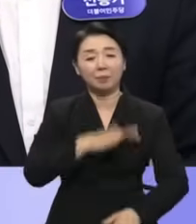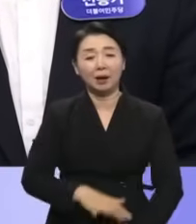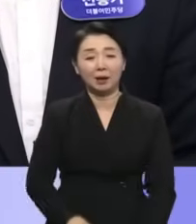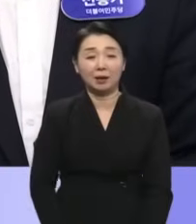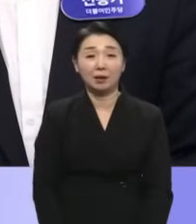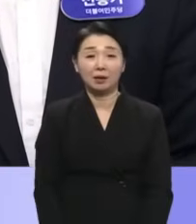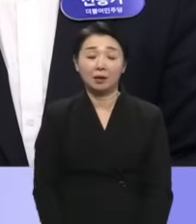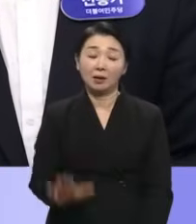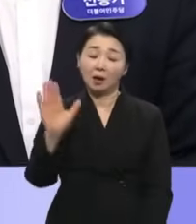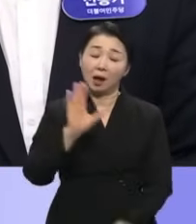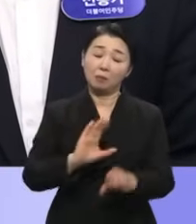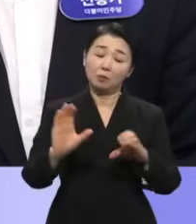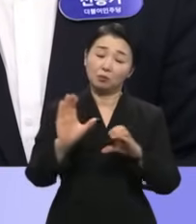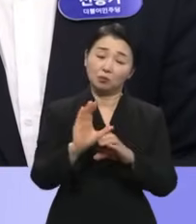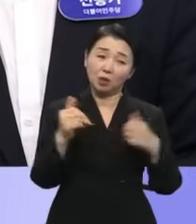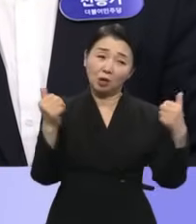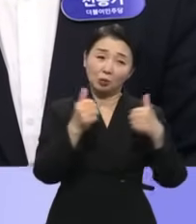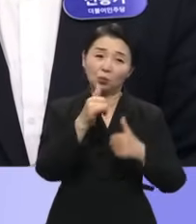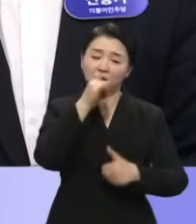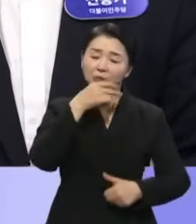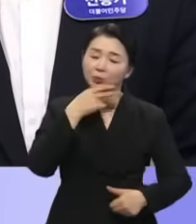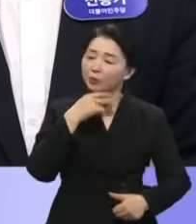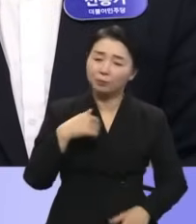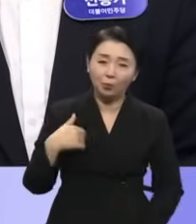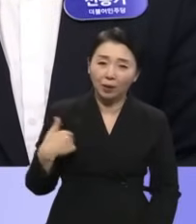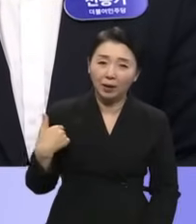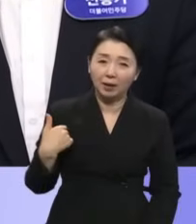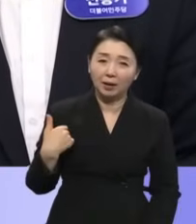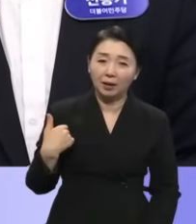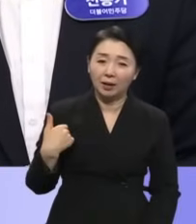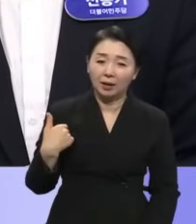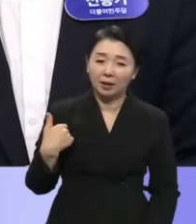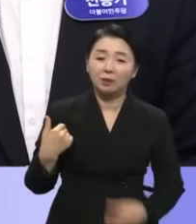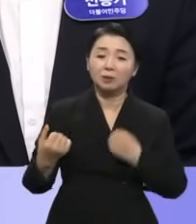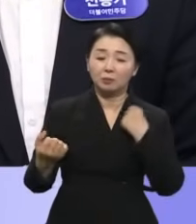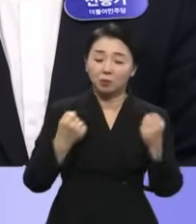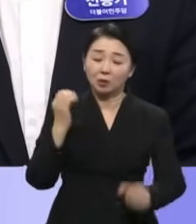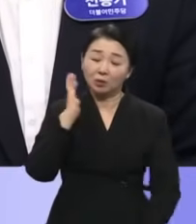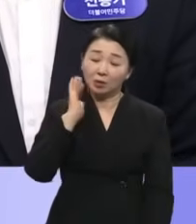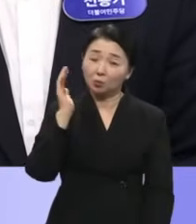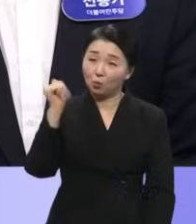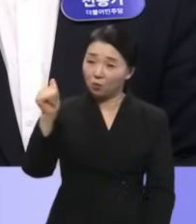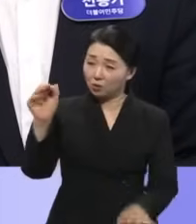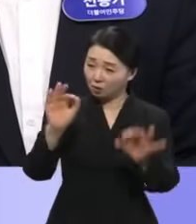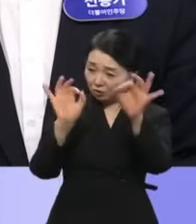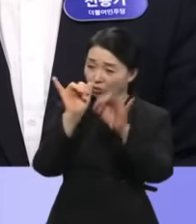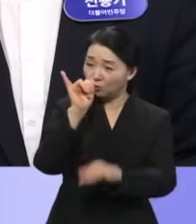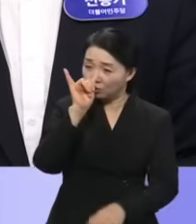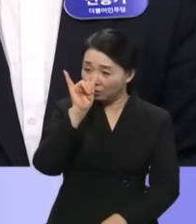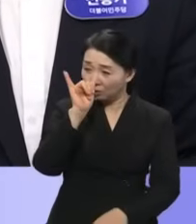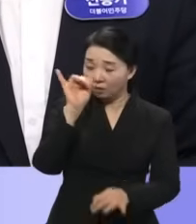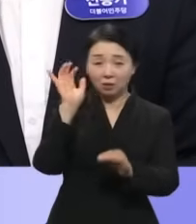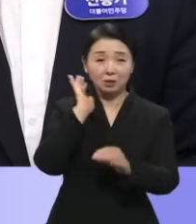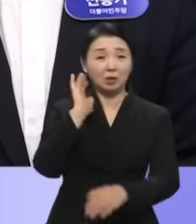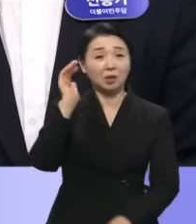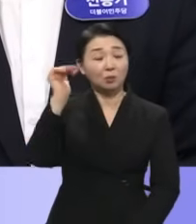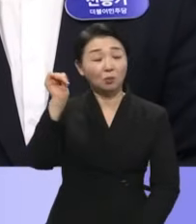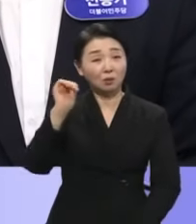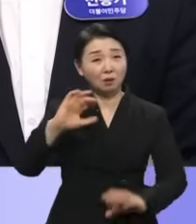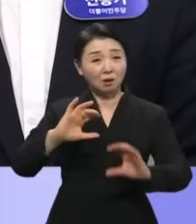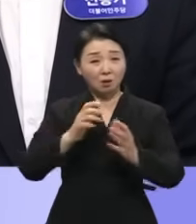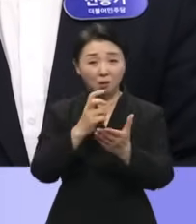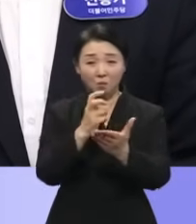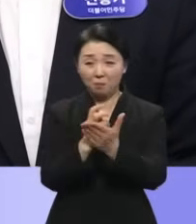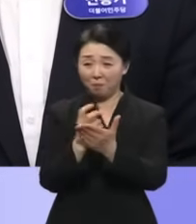추가적으로 논의될지는 없겠습니다만 아마 그렇게 대통령이 실수한 부분이라든지 대통령께서 반헌법적인